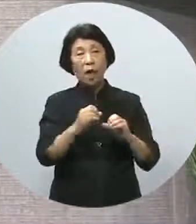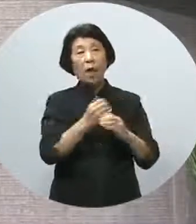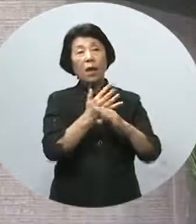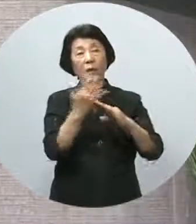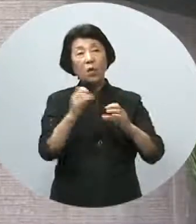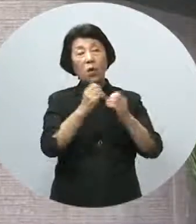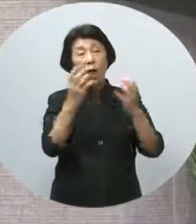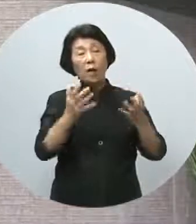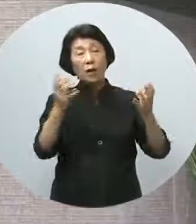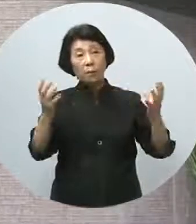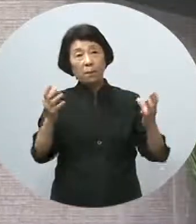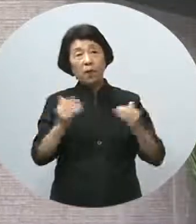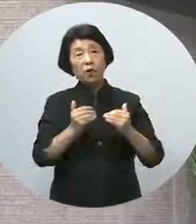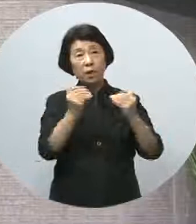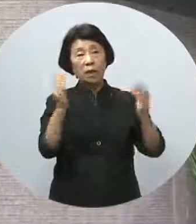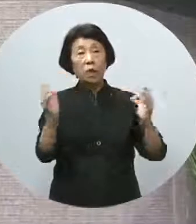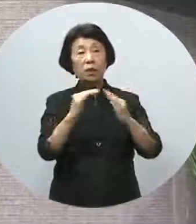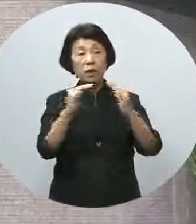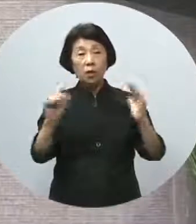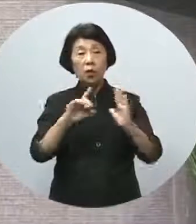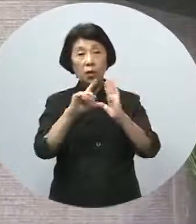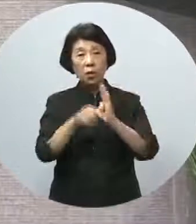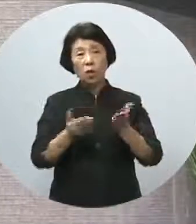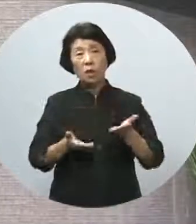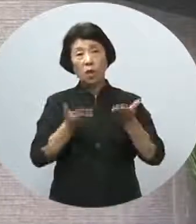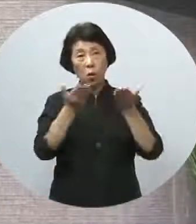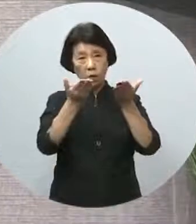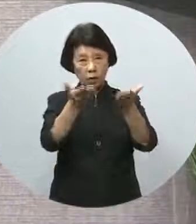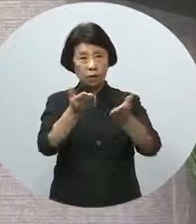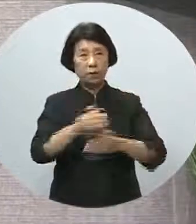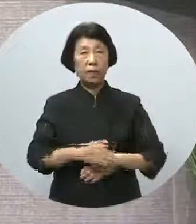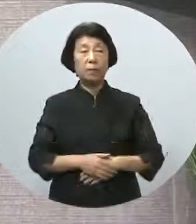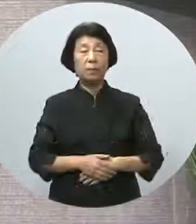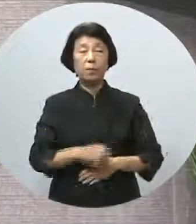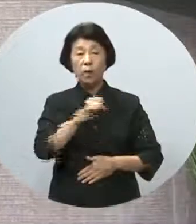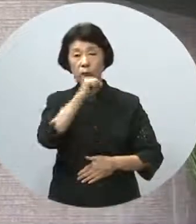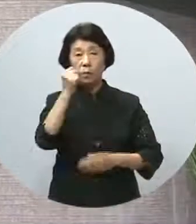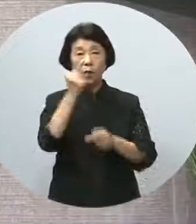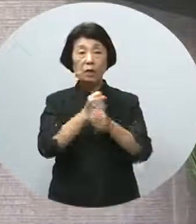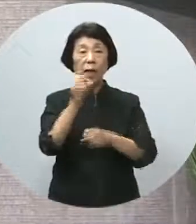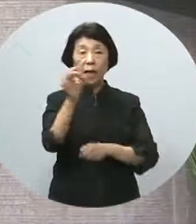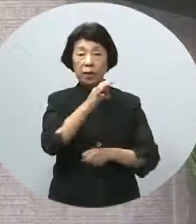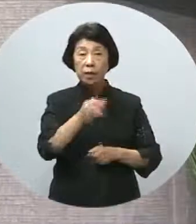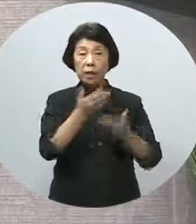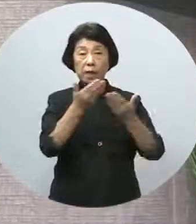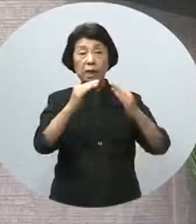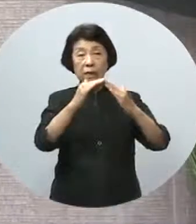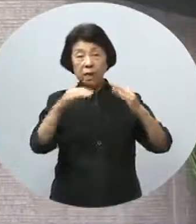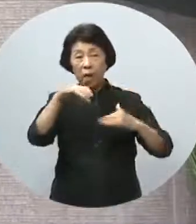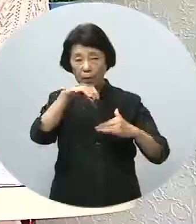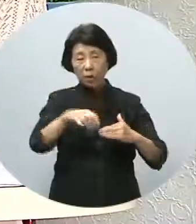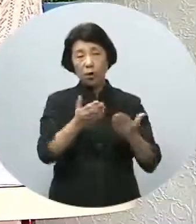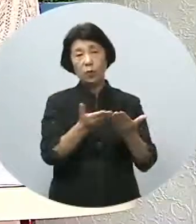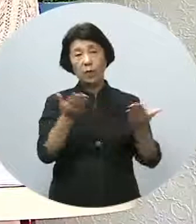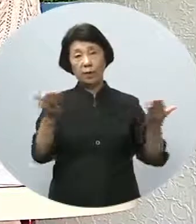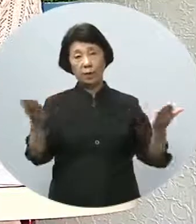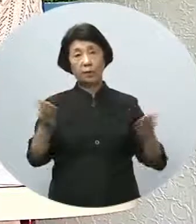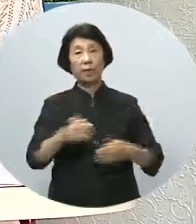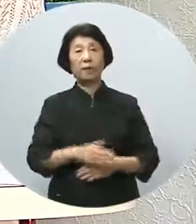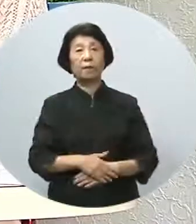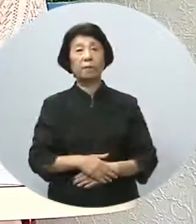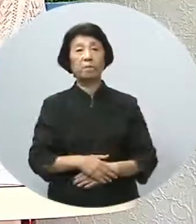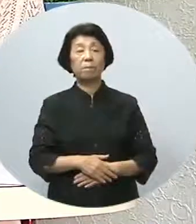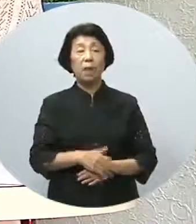の集いの式典の中で表彰しますまた優秀作品展示会で展示も行います